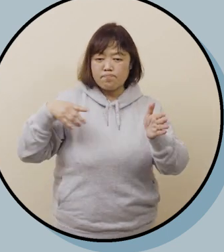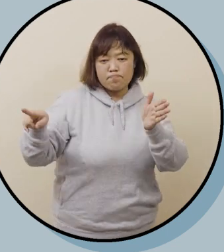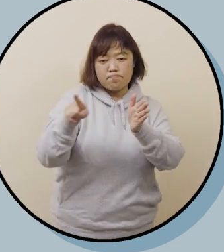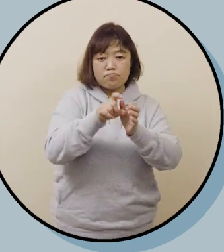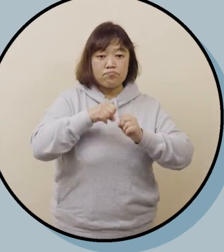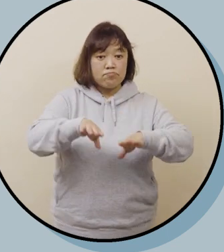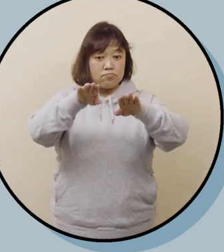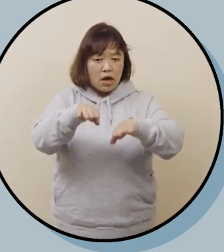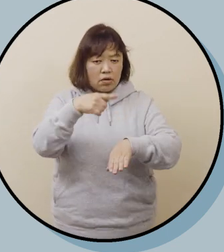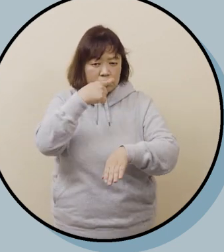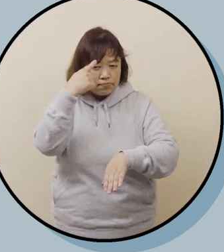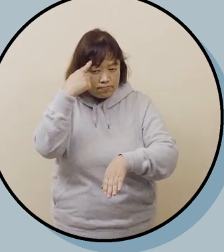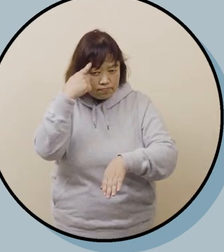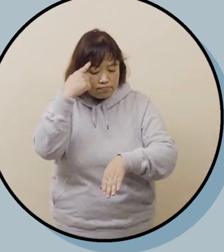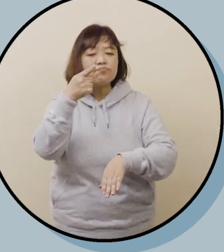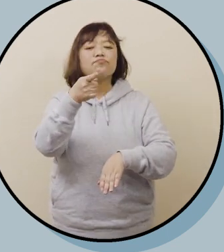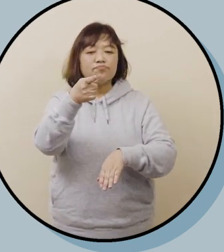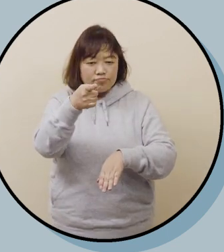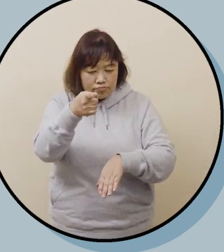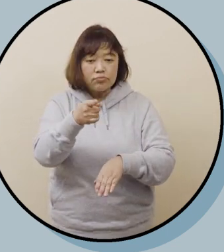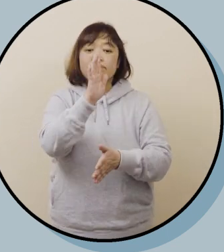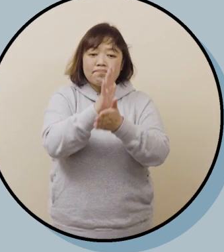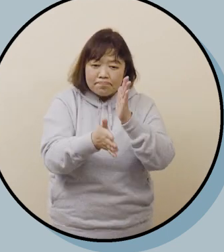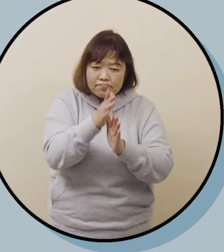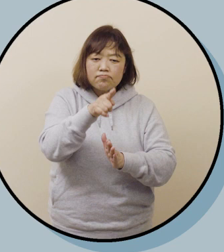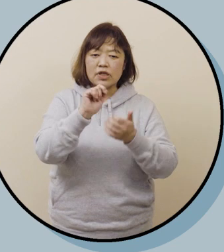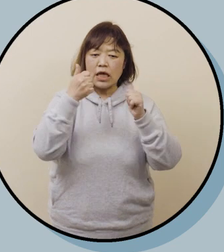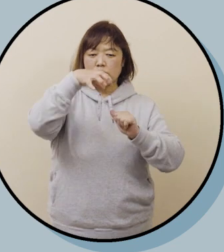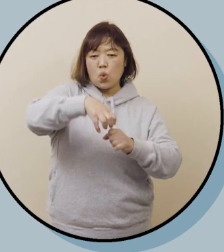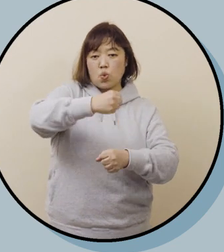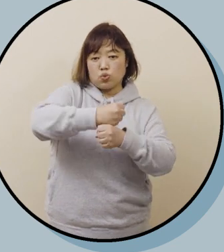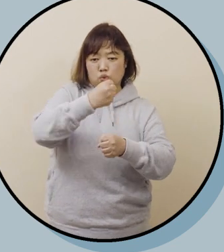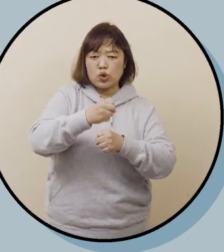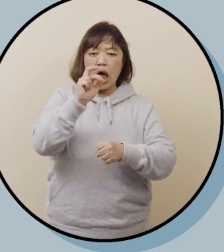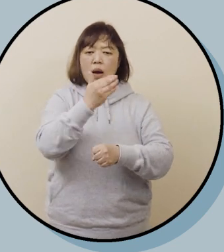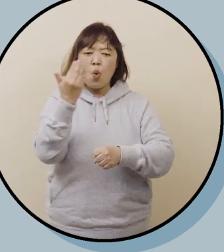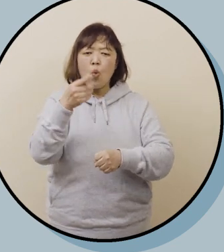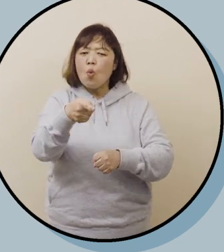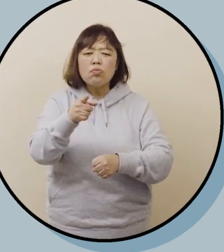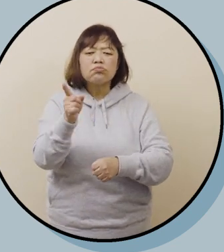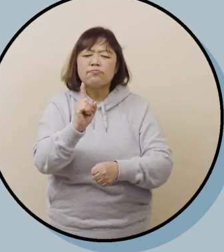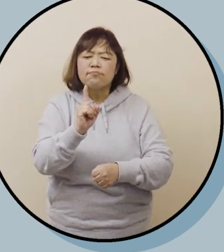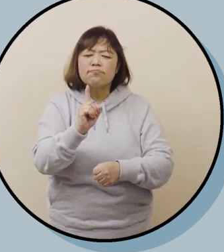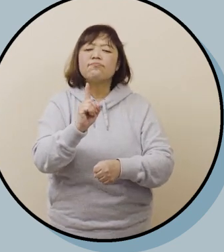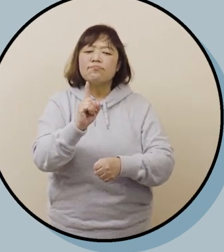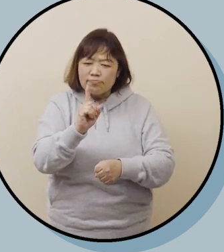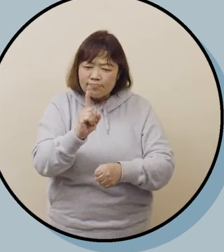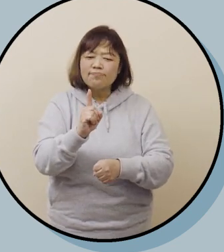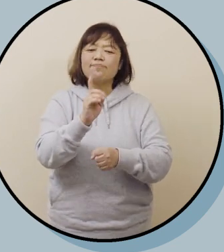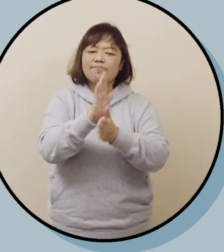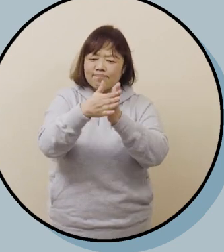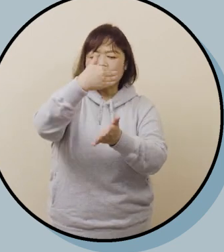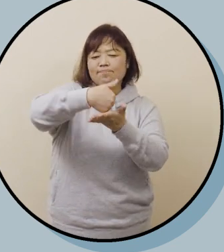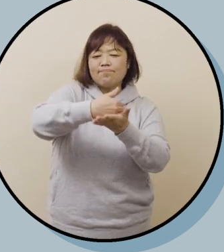2022年と両方活動関わられていると思うんですけども改めてこの劇場を作るラボっていうものがどういうものなのかっていうの